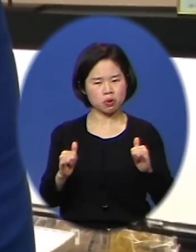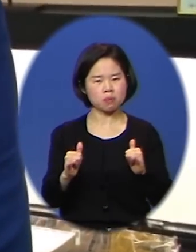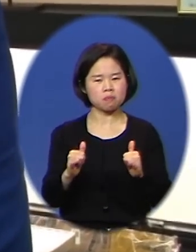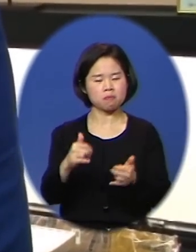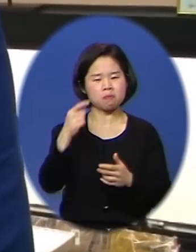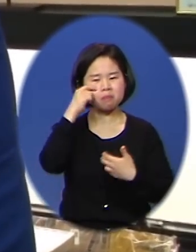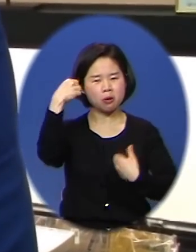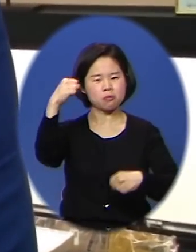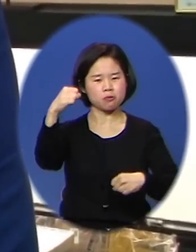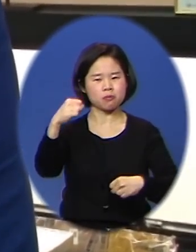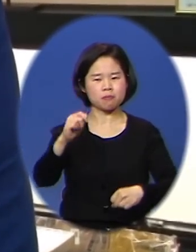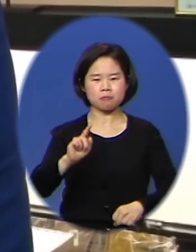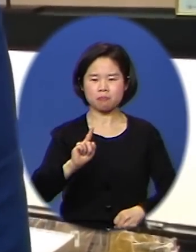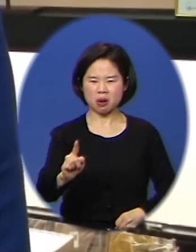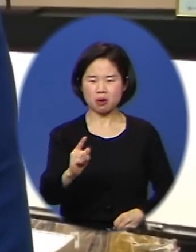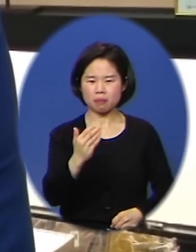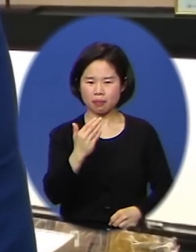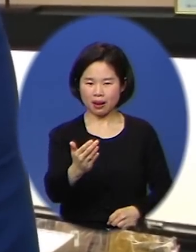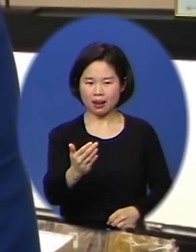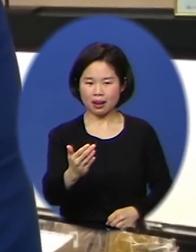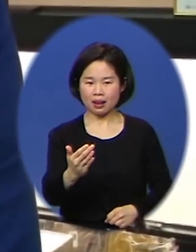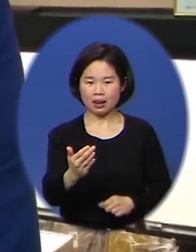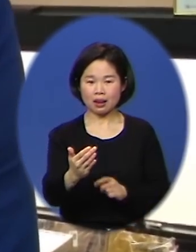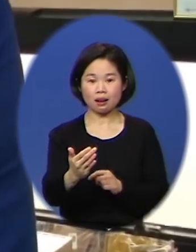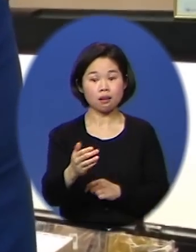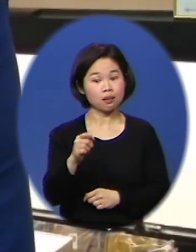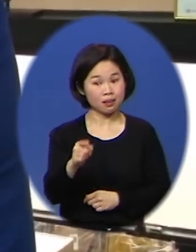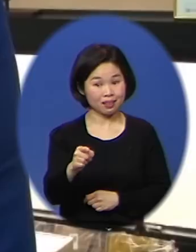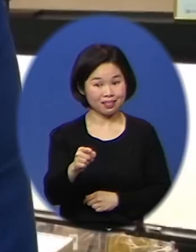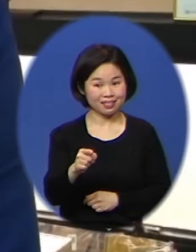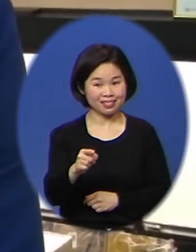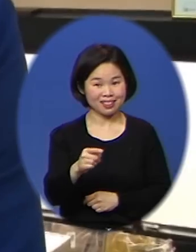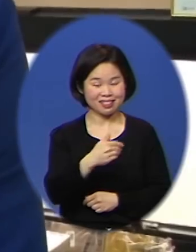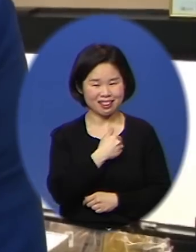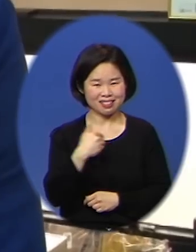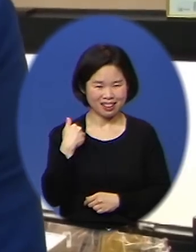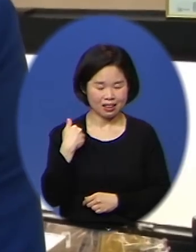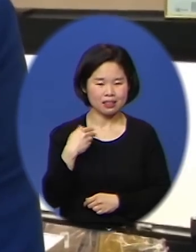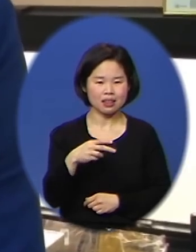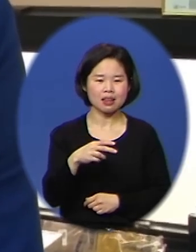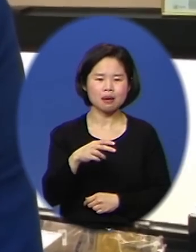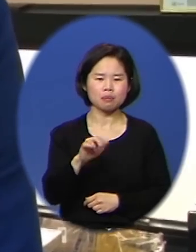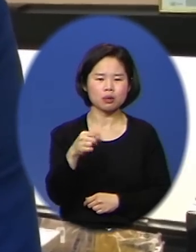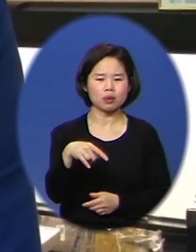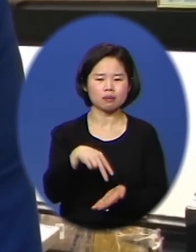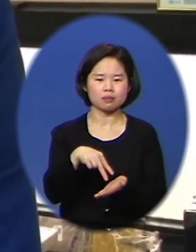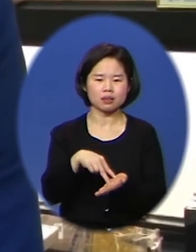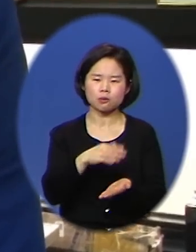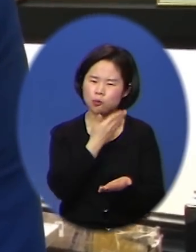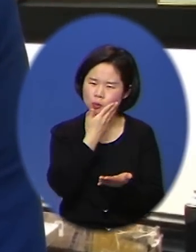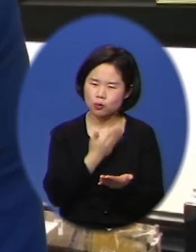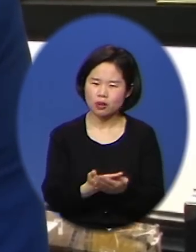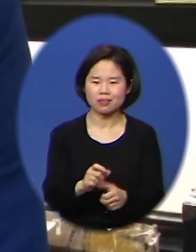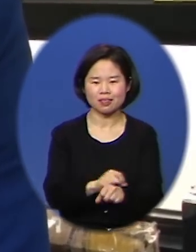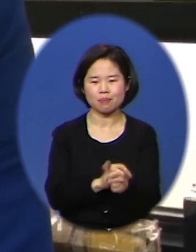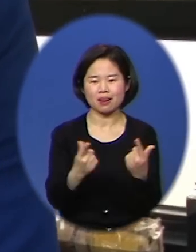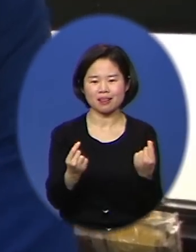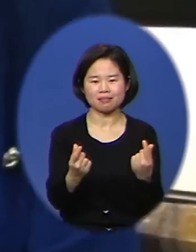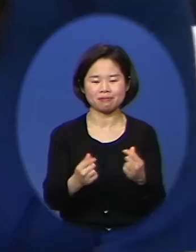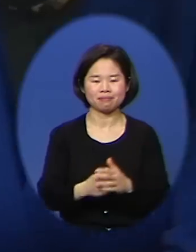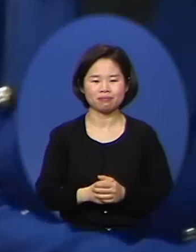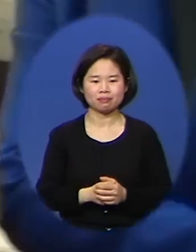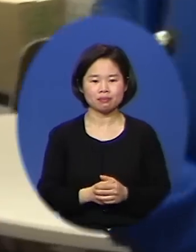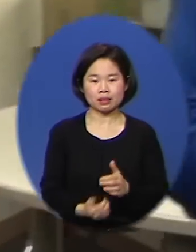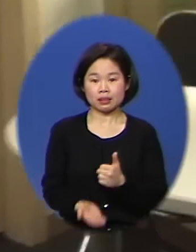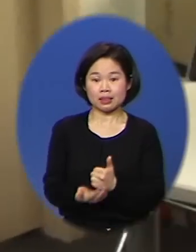라고 당당하게 말을 할 수 있는 그게 민희에게 가장 특별함이고 소중함이라고 저는 말씀드리고 싶어요. 칭찬